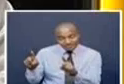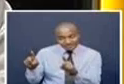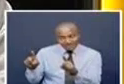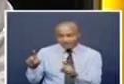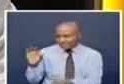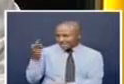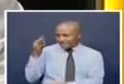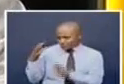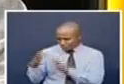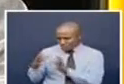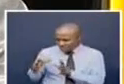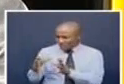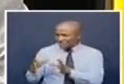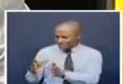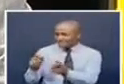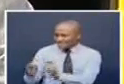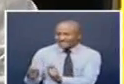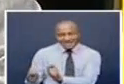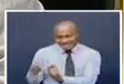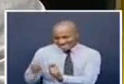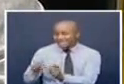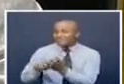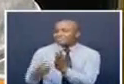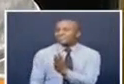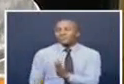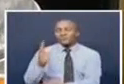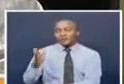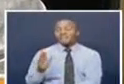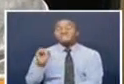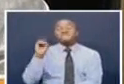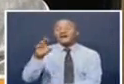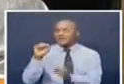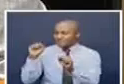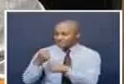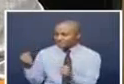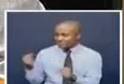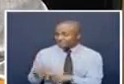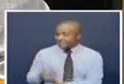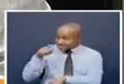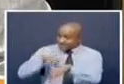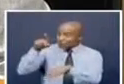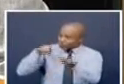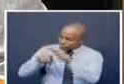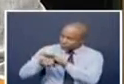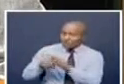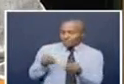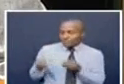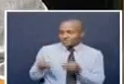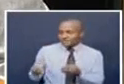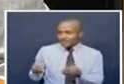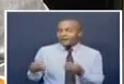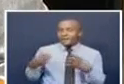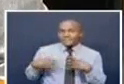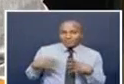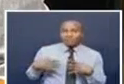Force, sidhani kama itaenda badi, kwa sababu ukienda wa Busia, wakaji wengi wa Busia